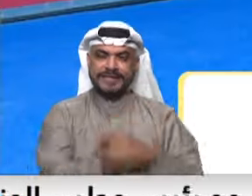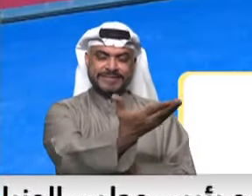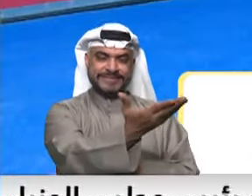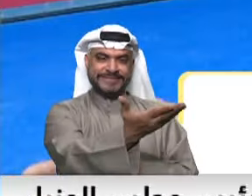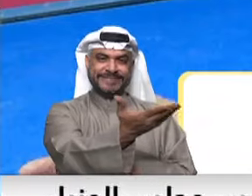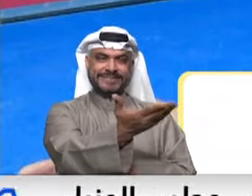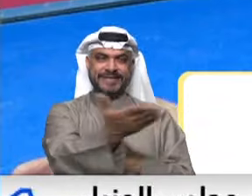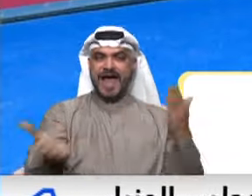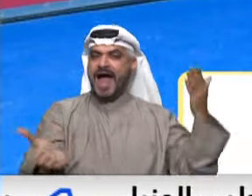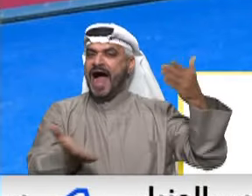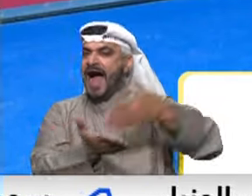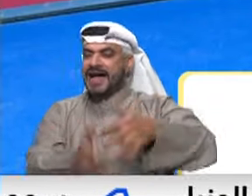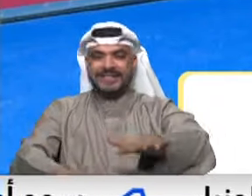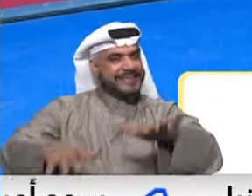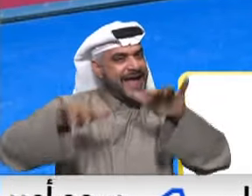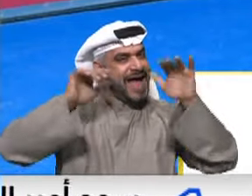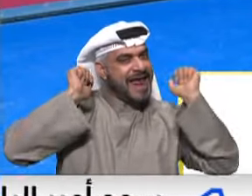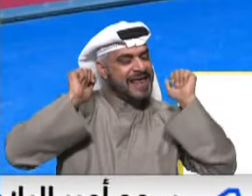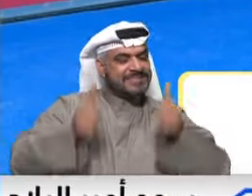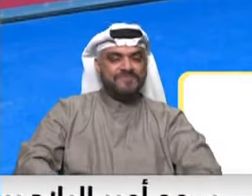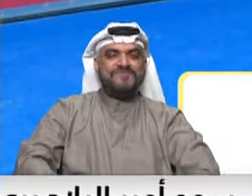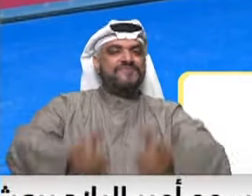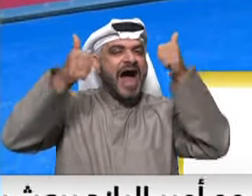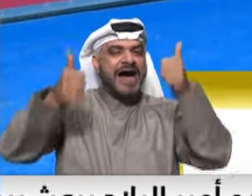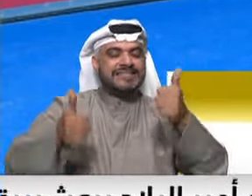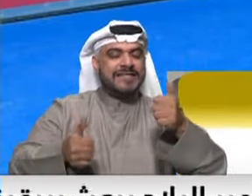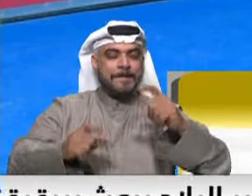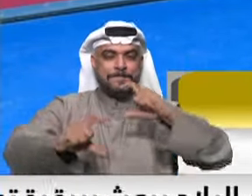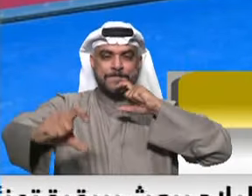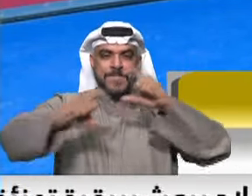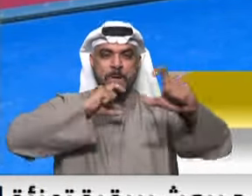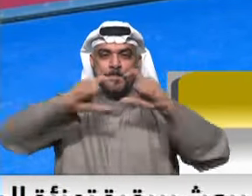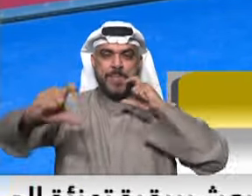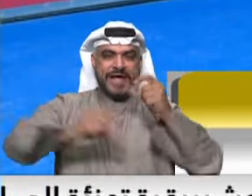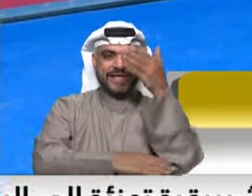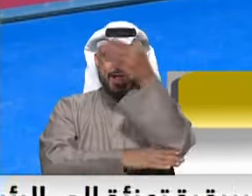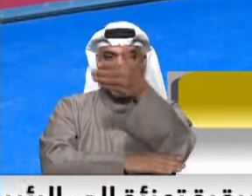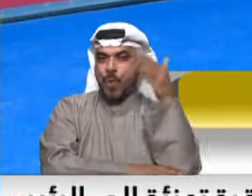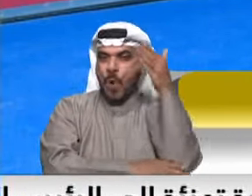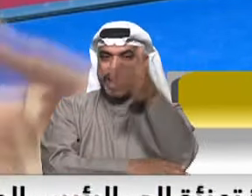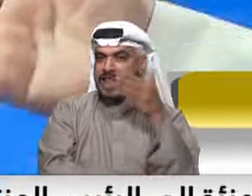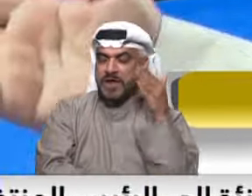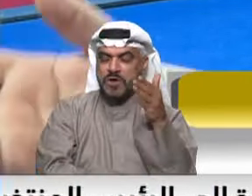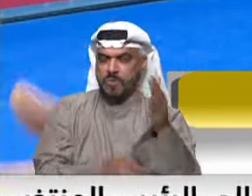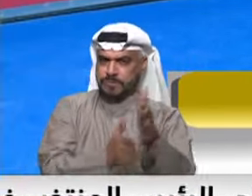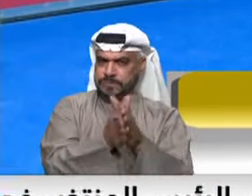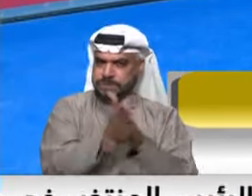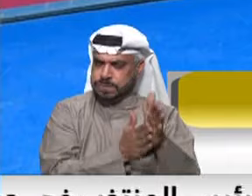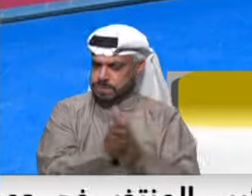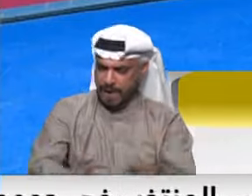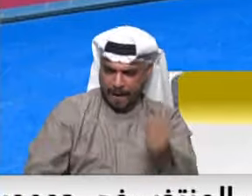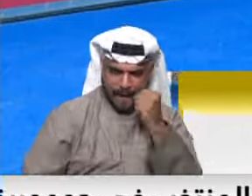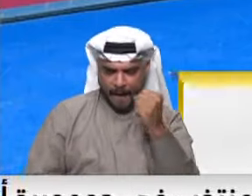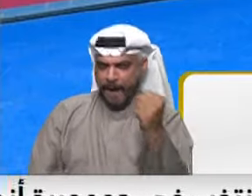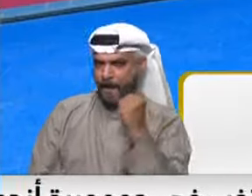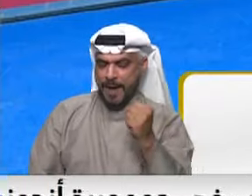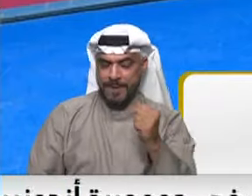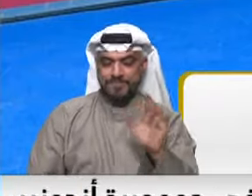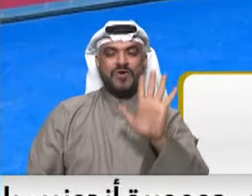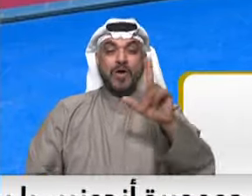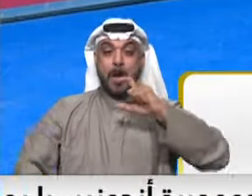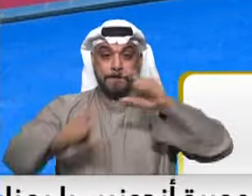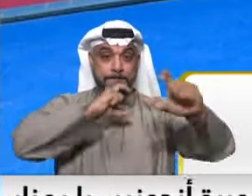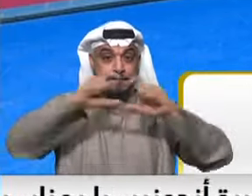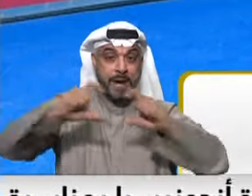بنك الوطني كان يعني مباراة جدية وقوة ويستاهلون الفوز، وبنك وربا للأمانة ما